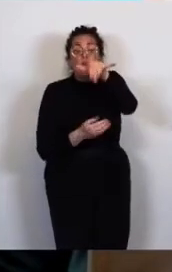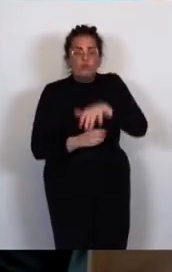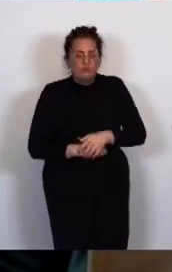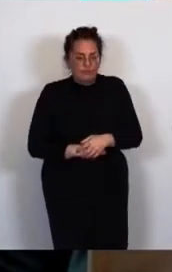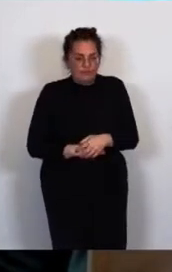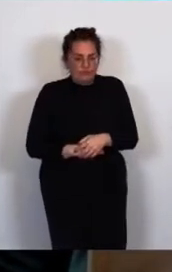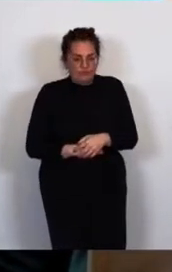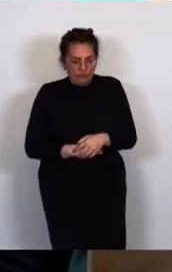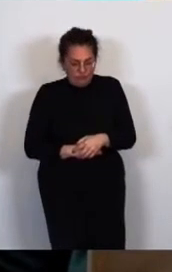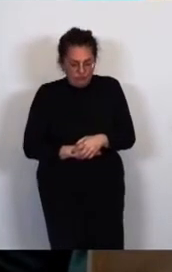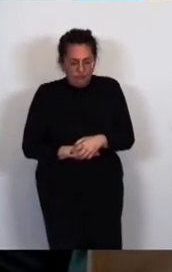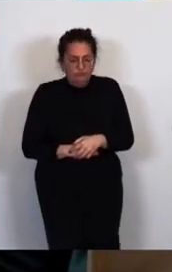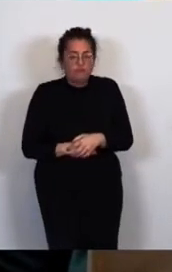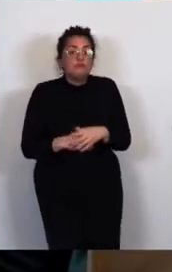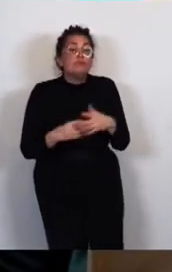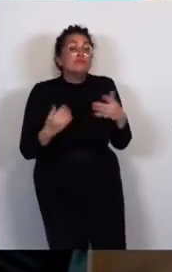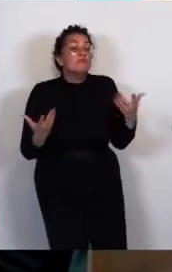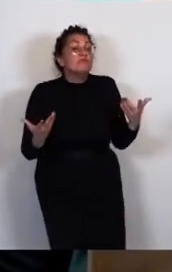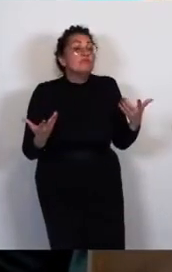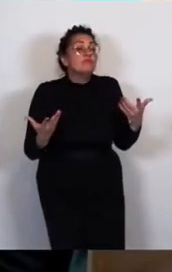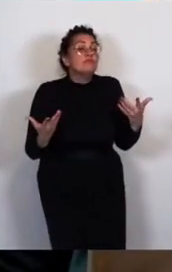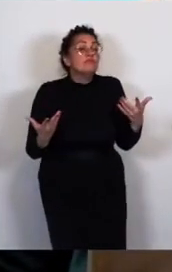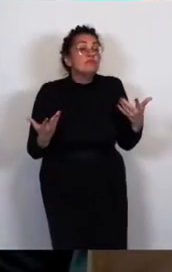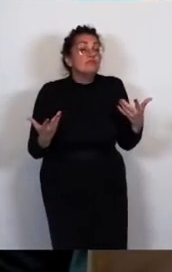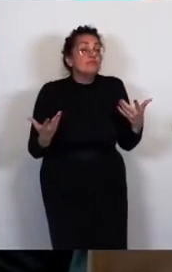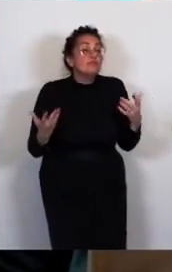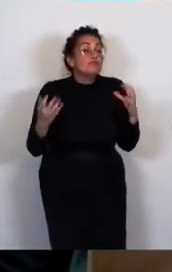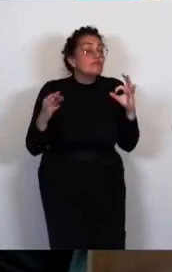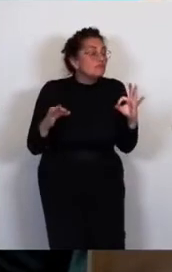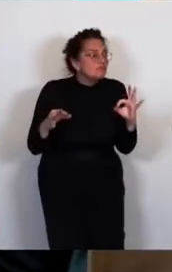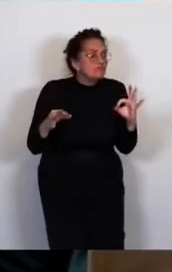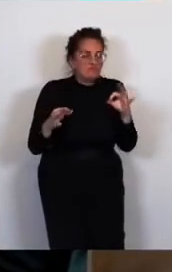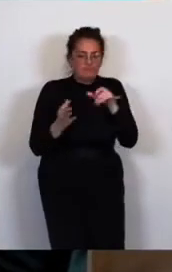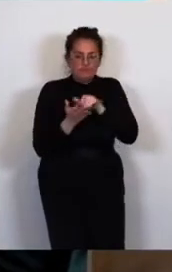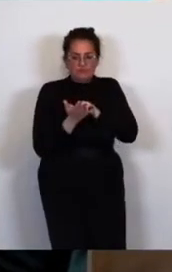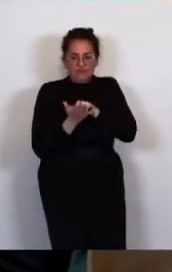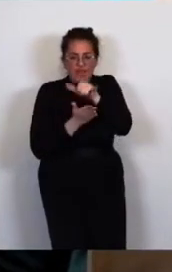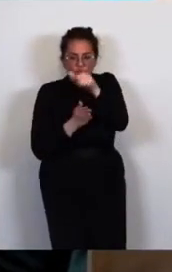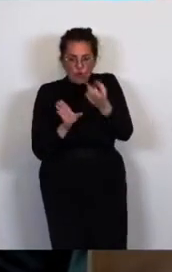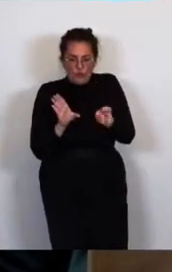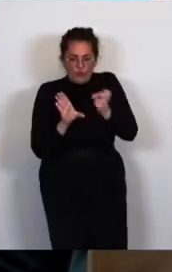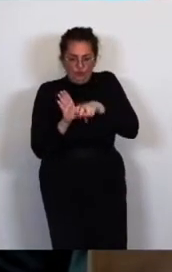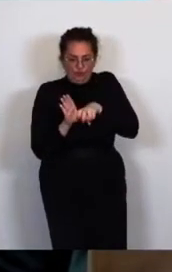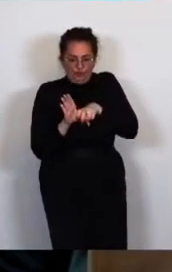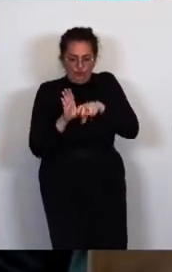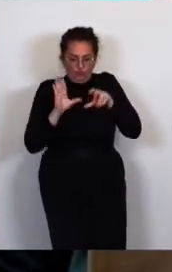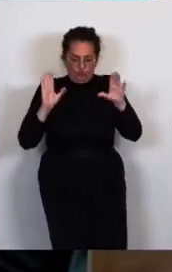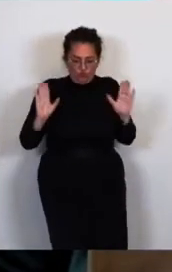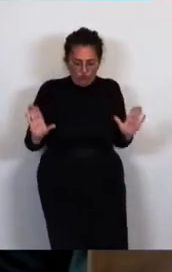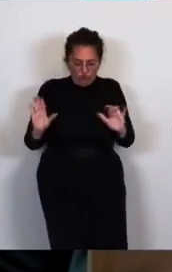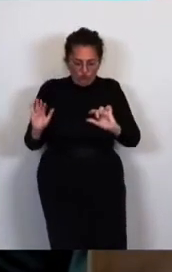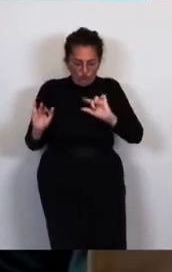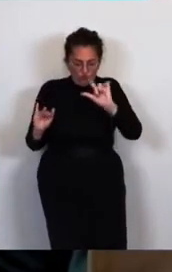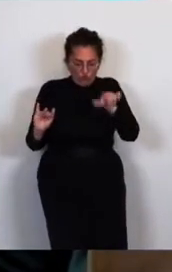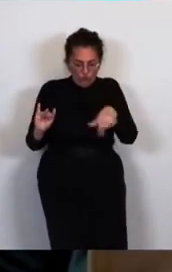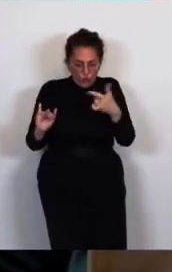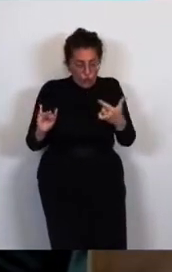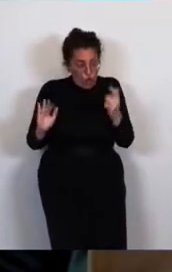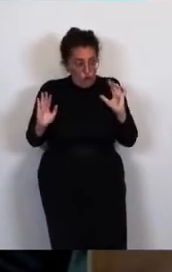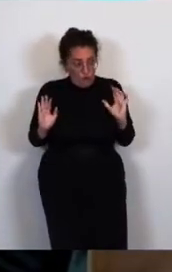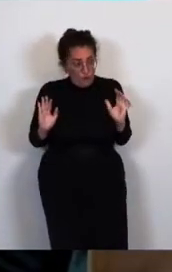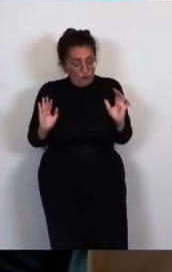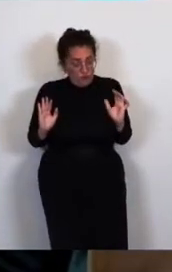le temps à partir duquel la question se pose pour prendre l'avion, c'est 2 heures. Donc là, on se parle d'un temps de trajet qui